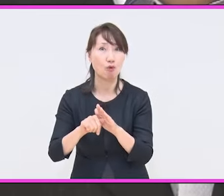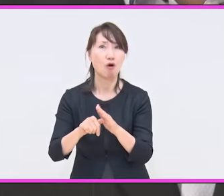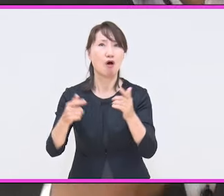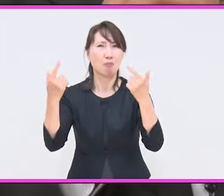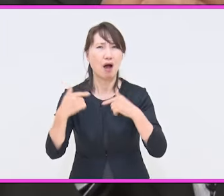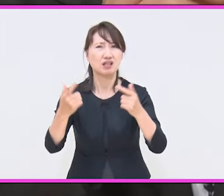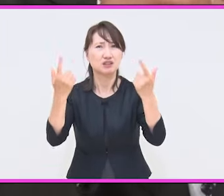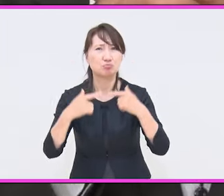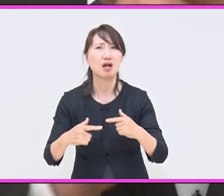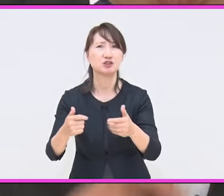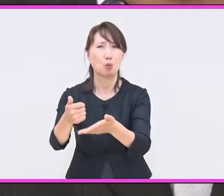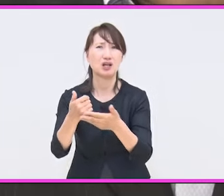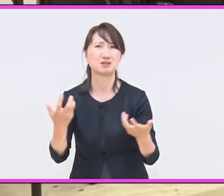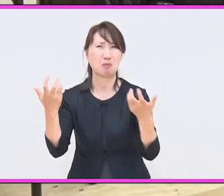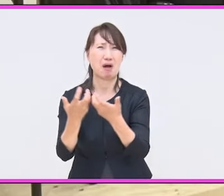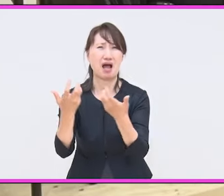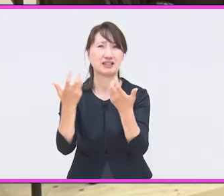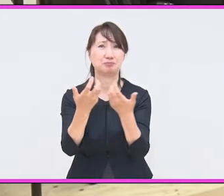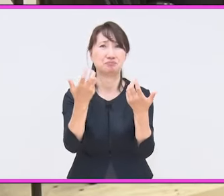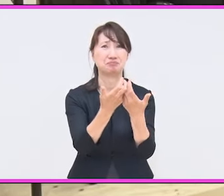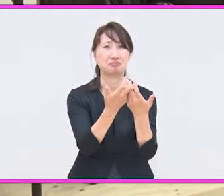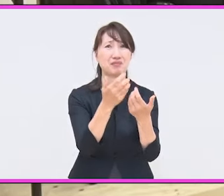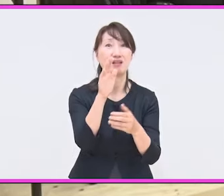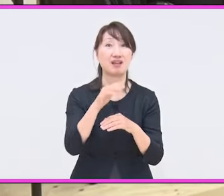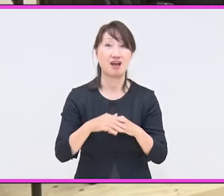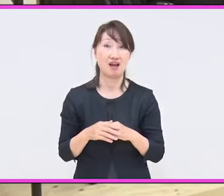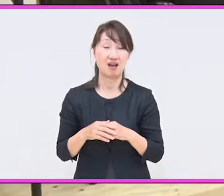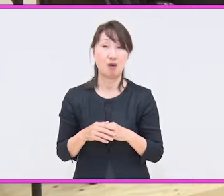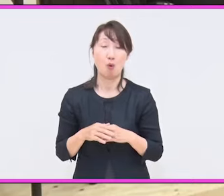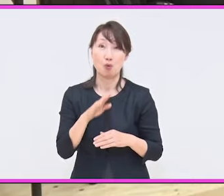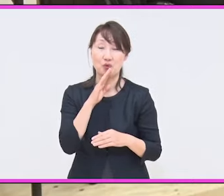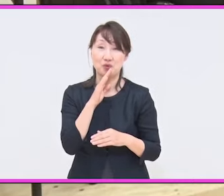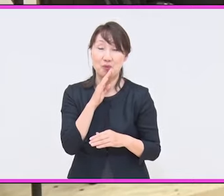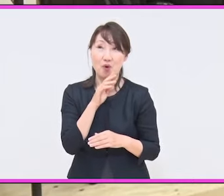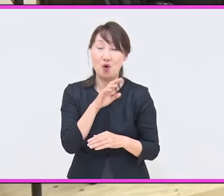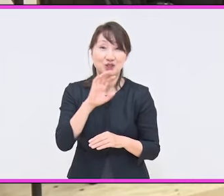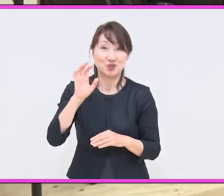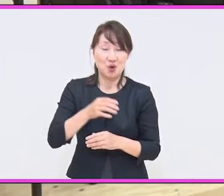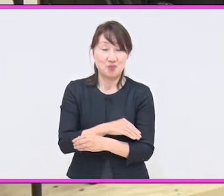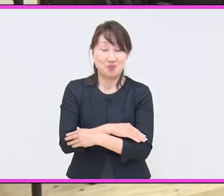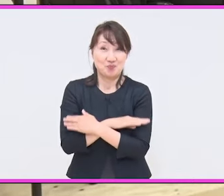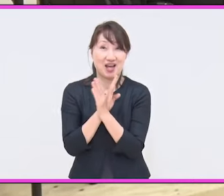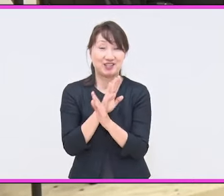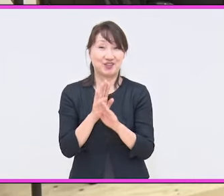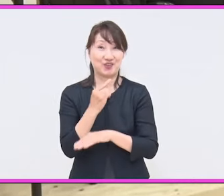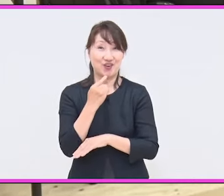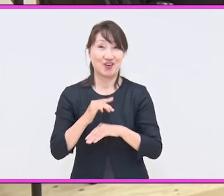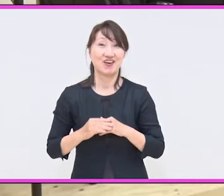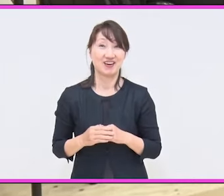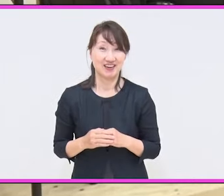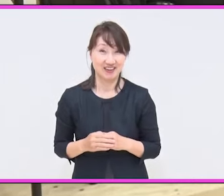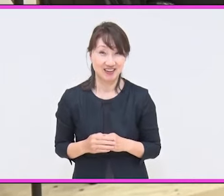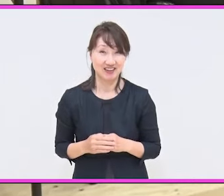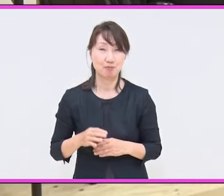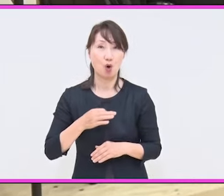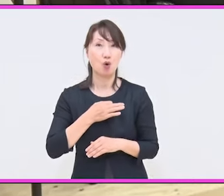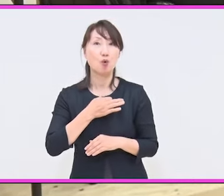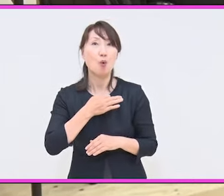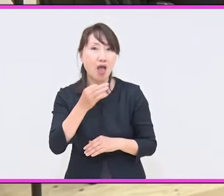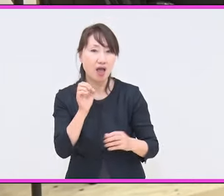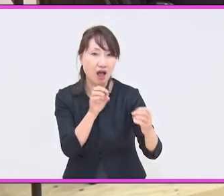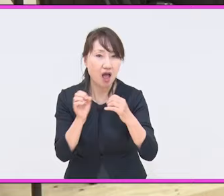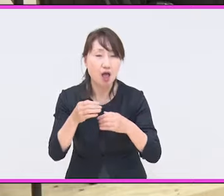は あ、いやあれはねもう鳥肌立つぐらい 感動しました。嬉しかったですか、 はい、声が聞こえなかったんですよ